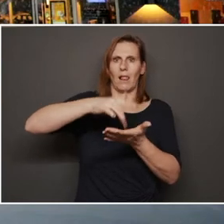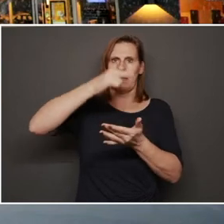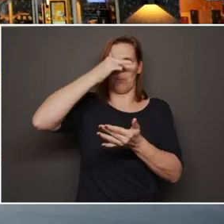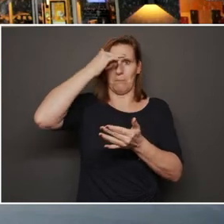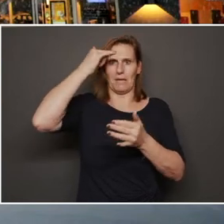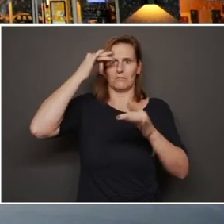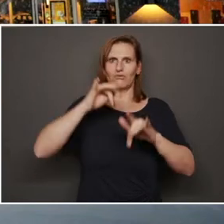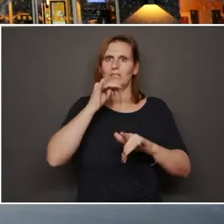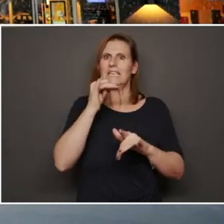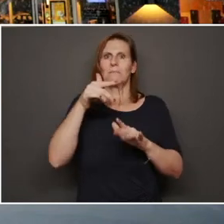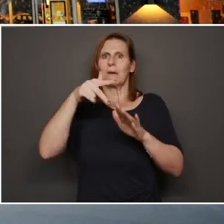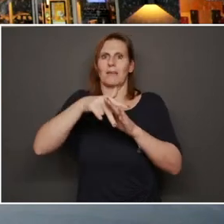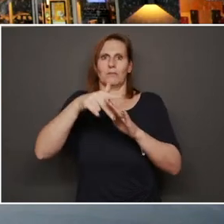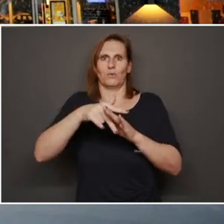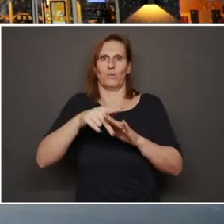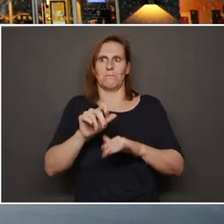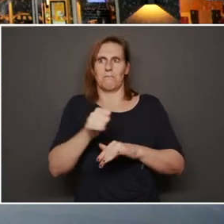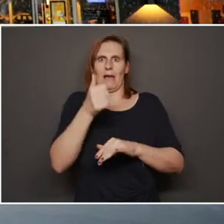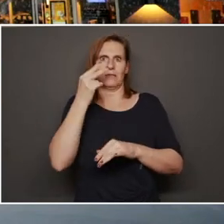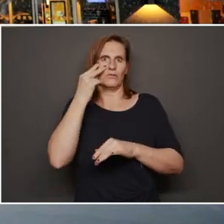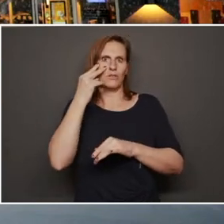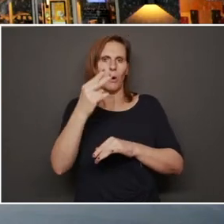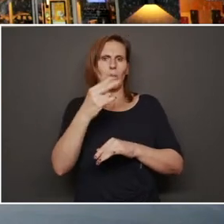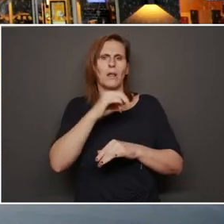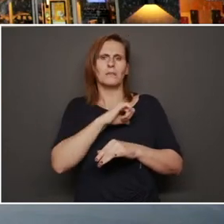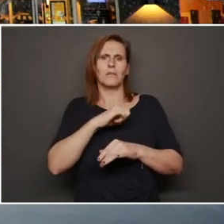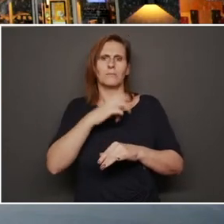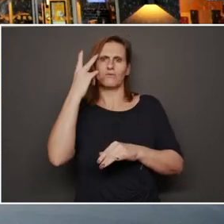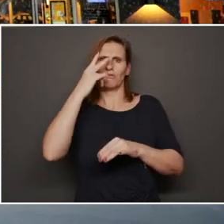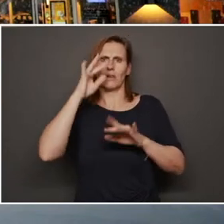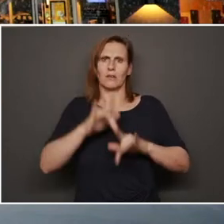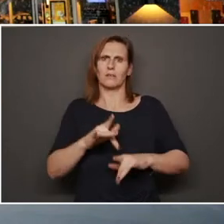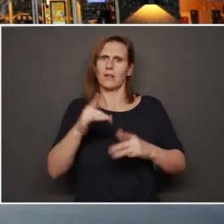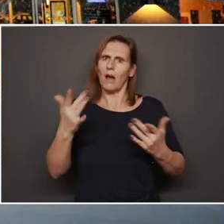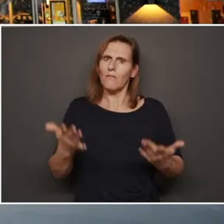Ein diverses Team ist für den Betrieb selbstverständlich.